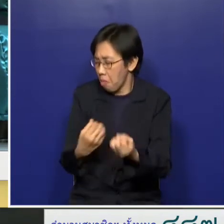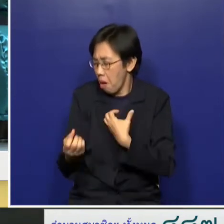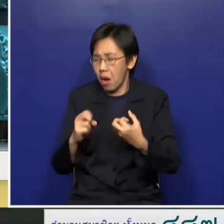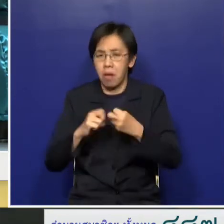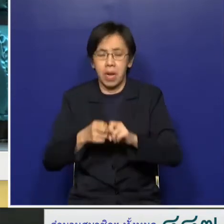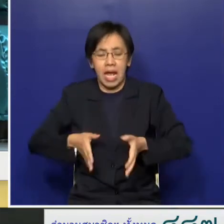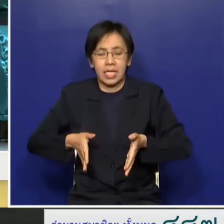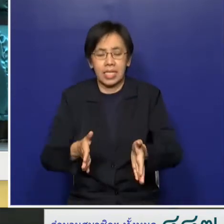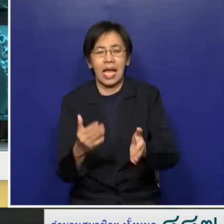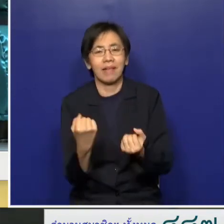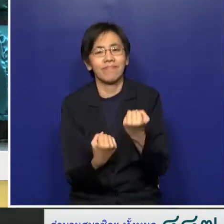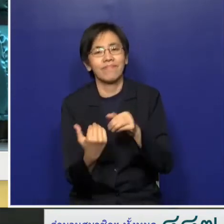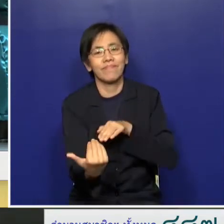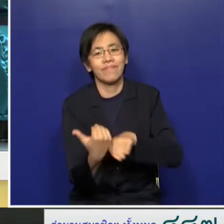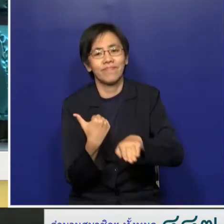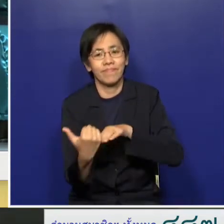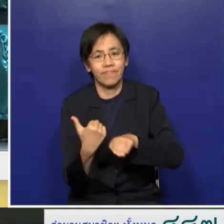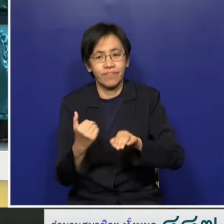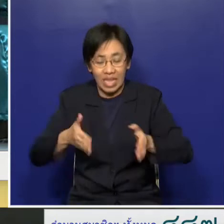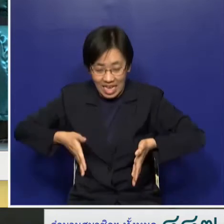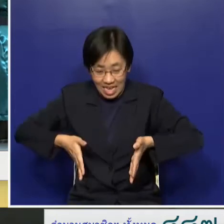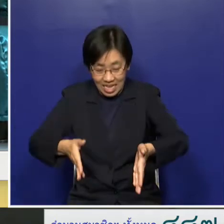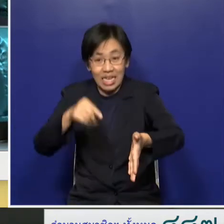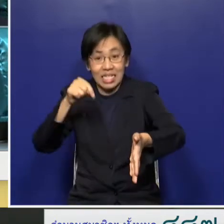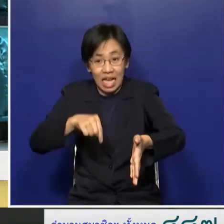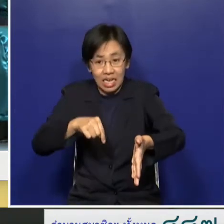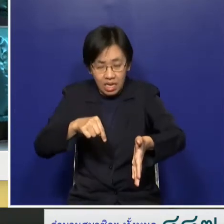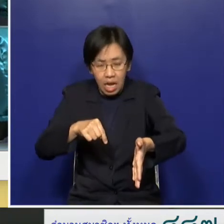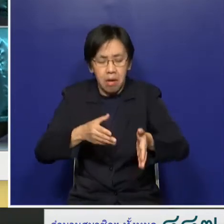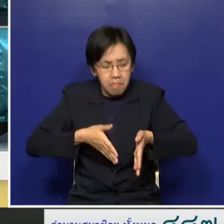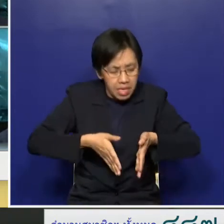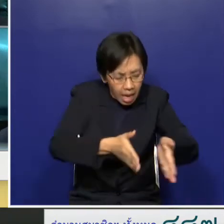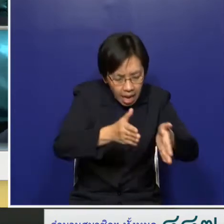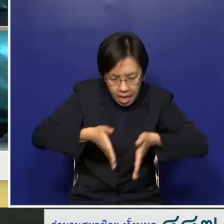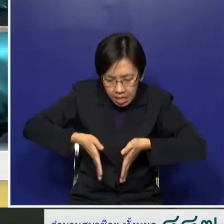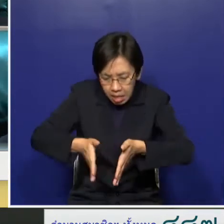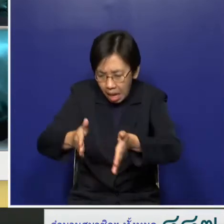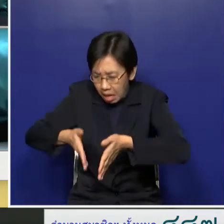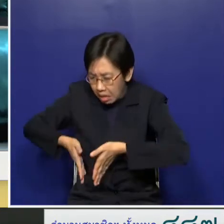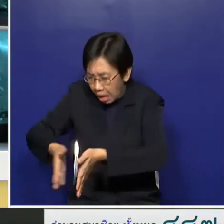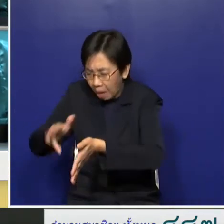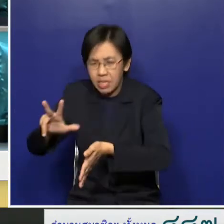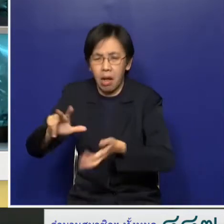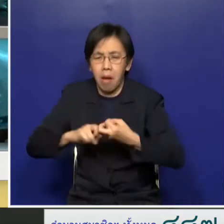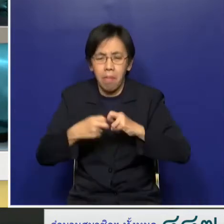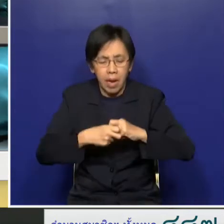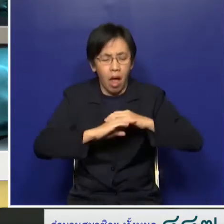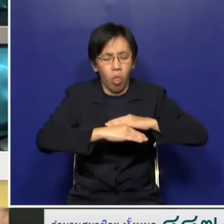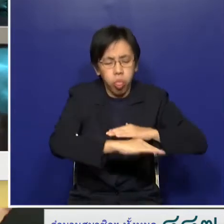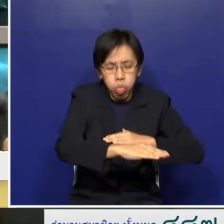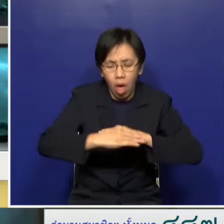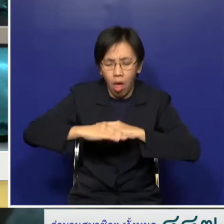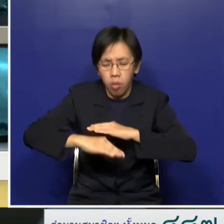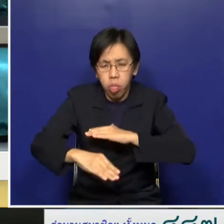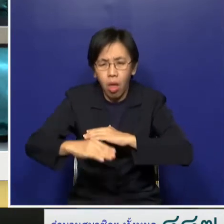รได้พบทางหลวงชนบท3เส้นทางมีสภาพชำรุดทรุดโทรมเป็นหลุมเ